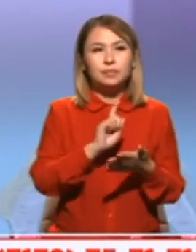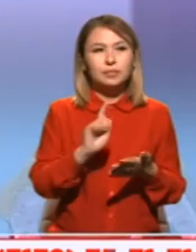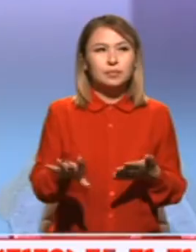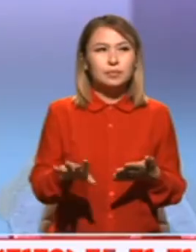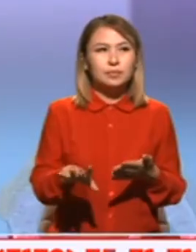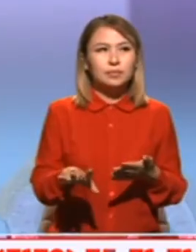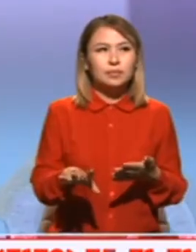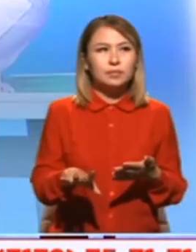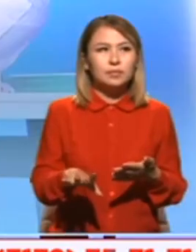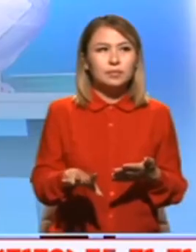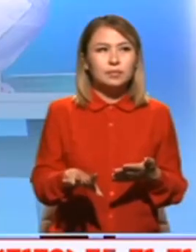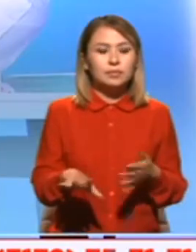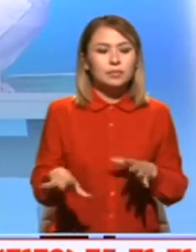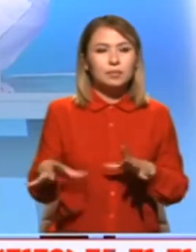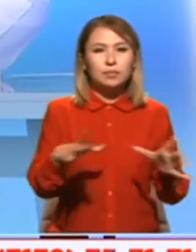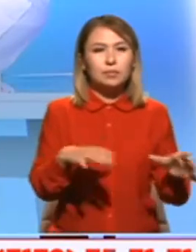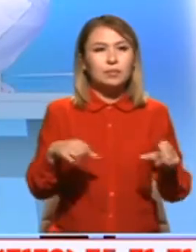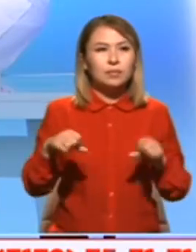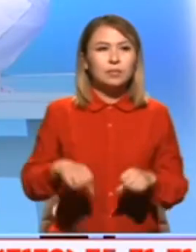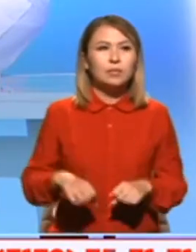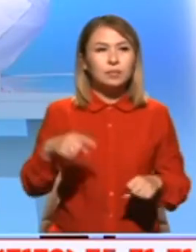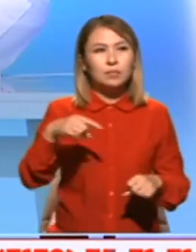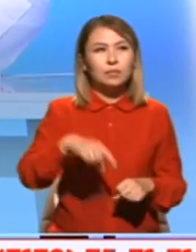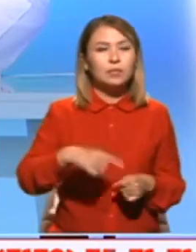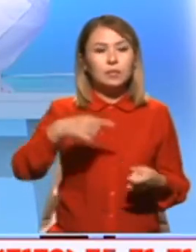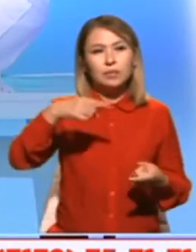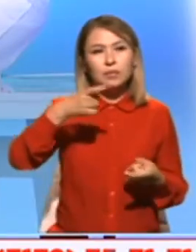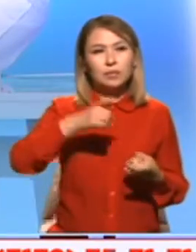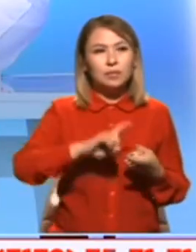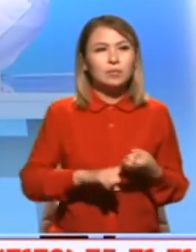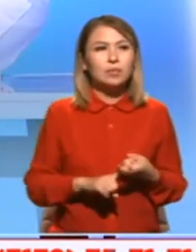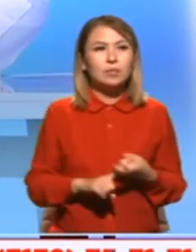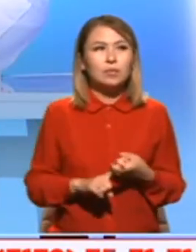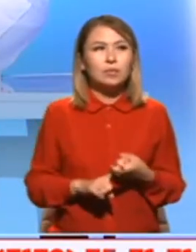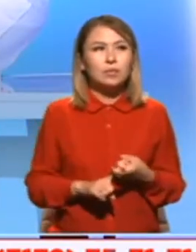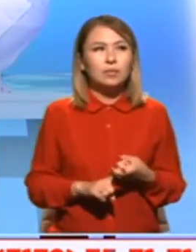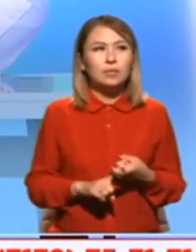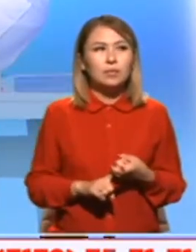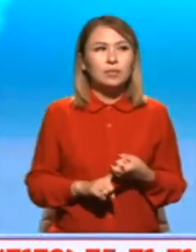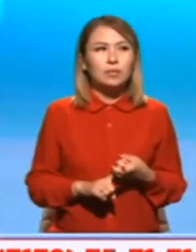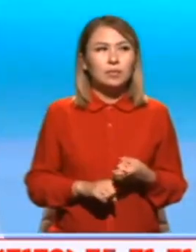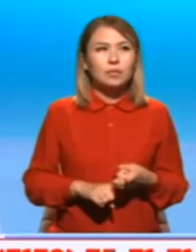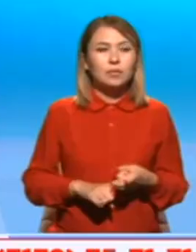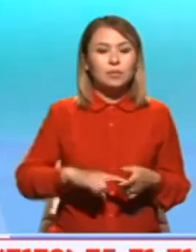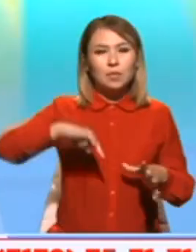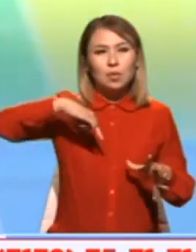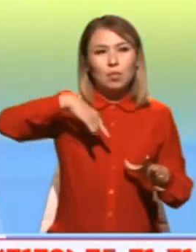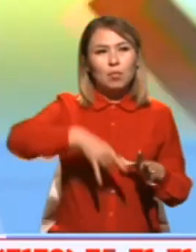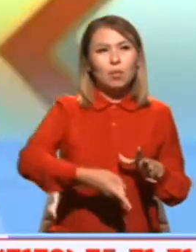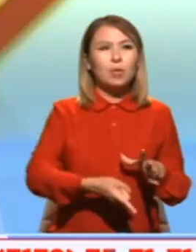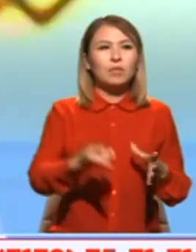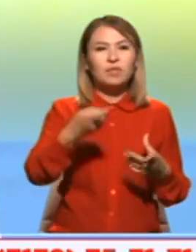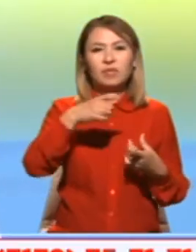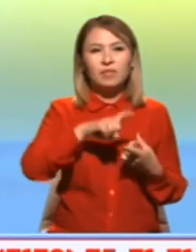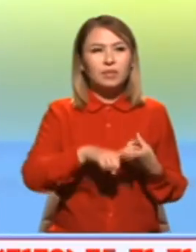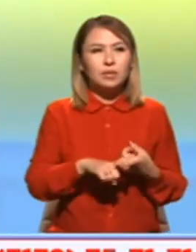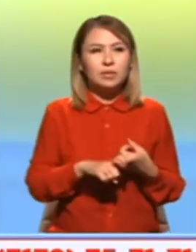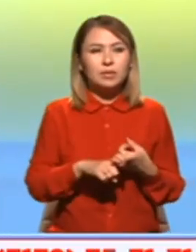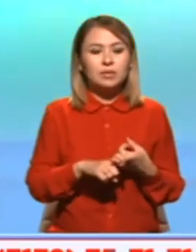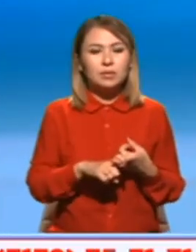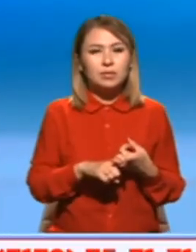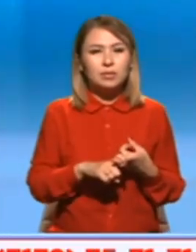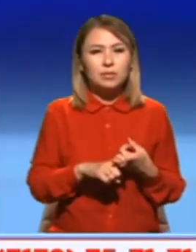аулада құдықтың суы? Енді ол тереңдігіне байланысты. Ол қаншалықты тереңдікте қазылған су деген сияқты. Егер